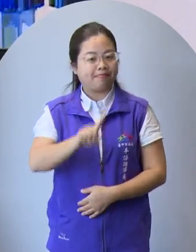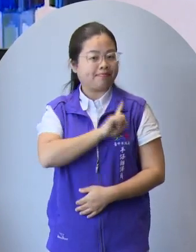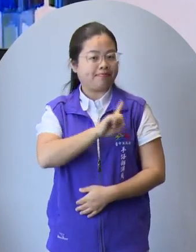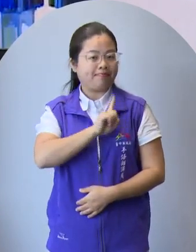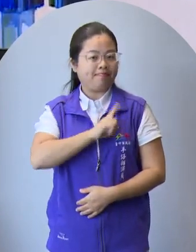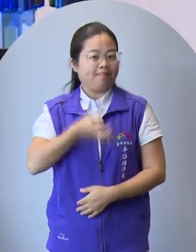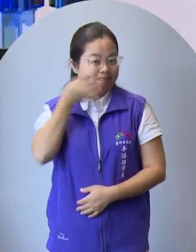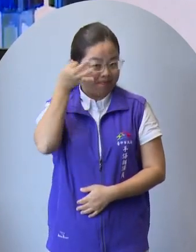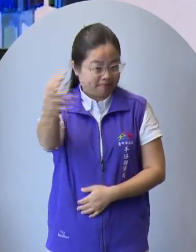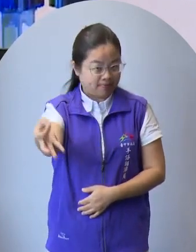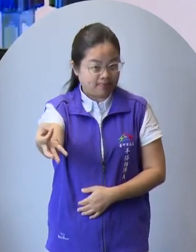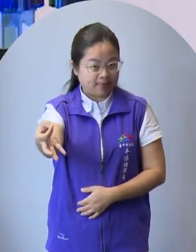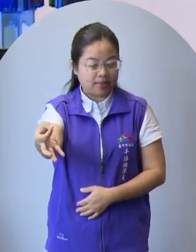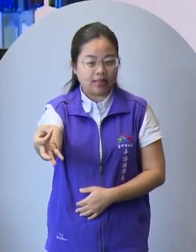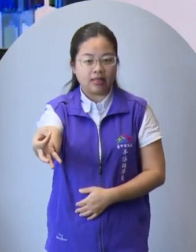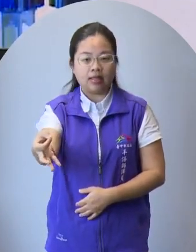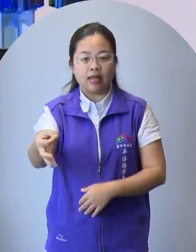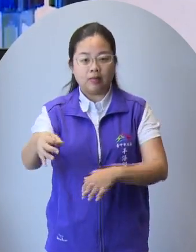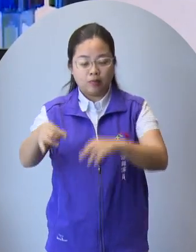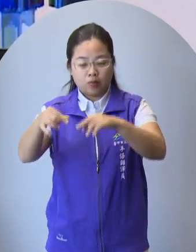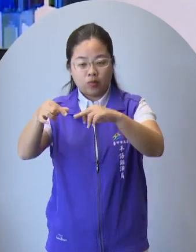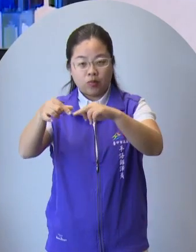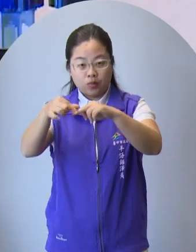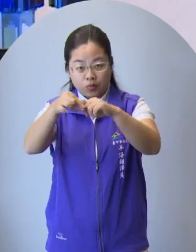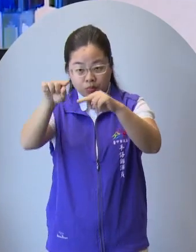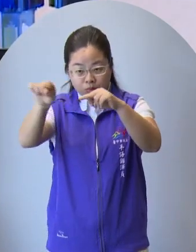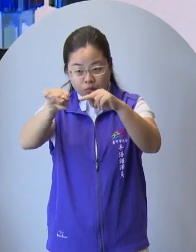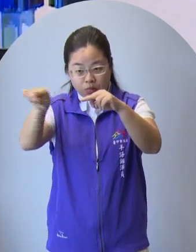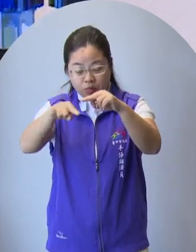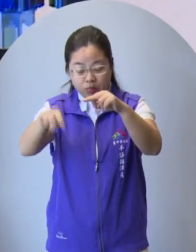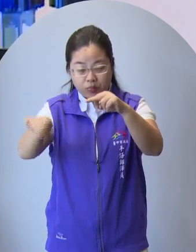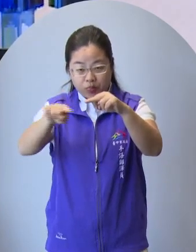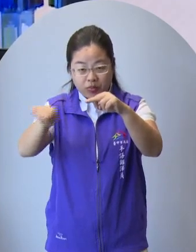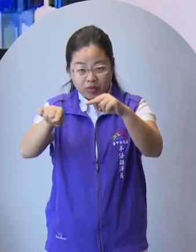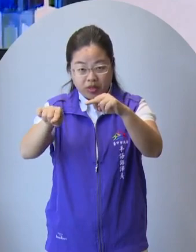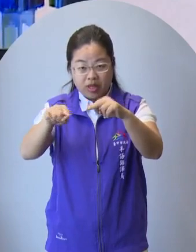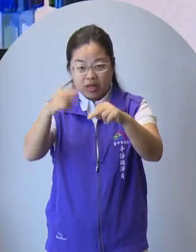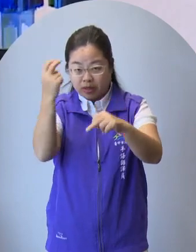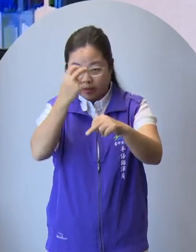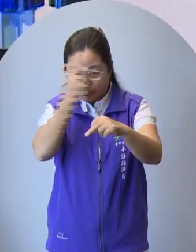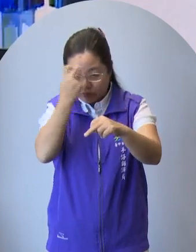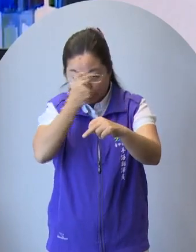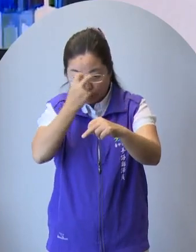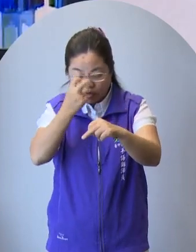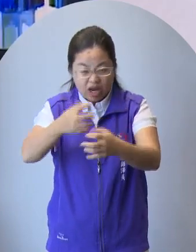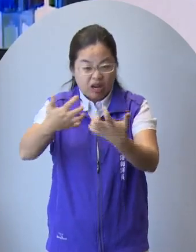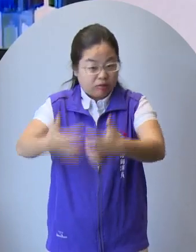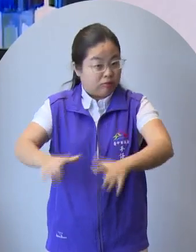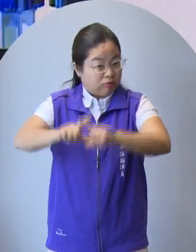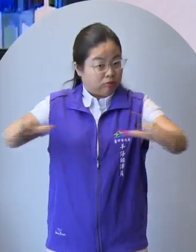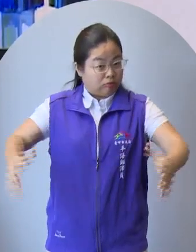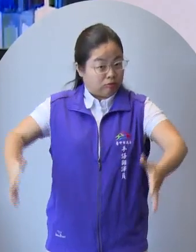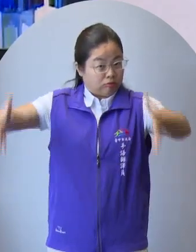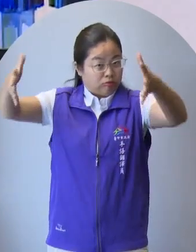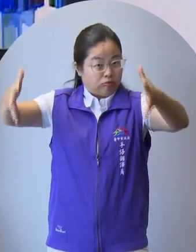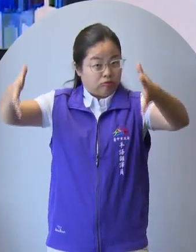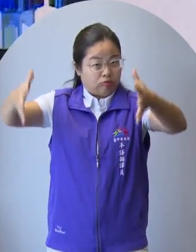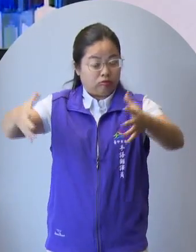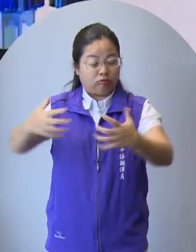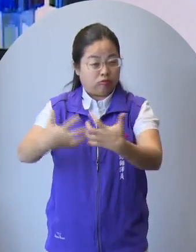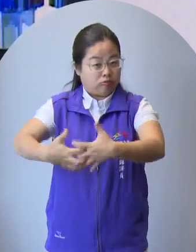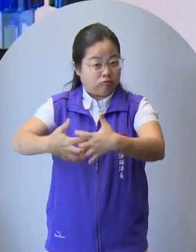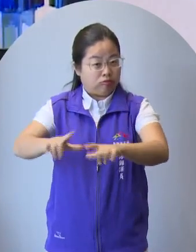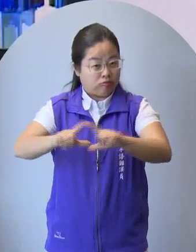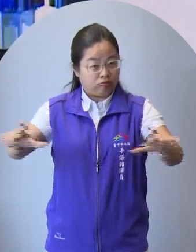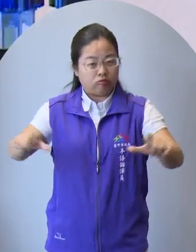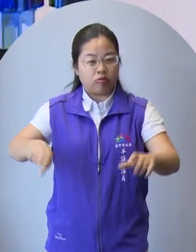行有购置一台纯折侦检仪哈，那机器非常的大，因为它是要检验辐射的东西哈，所以机器非常